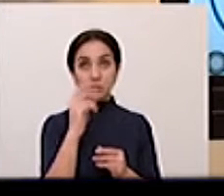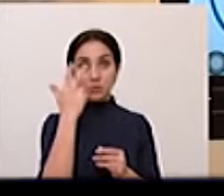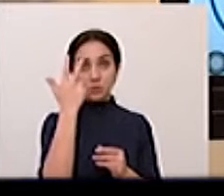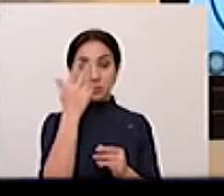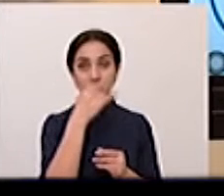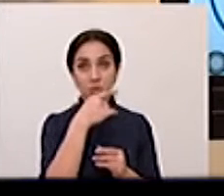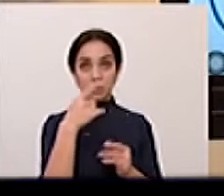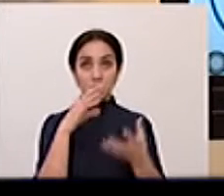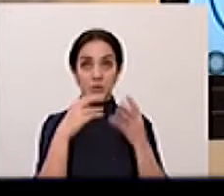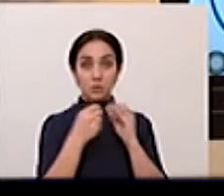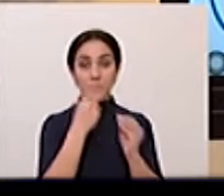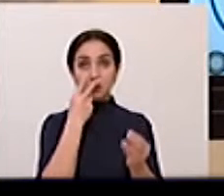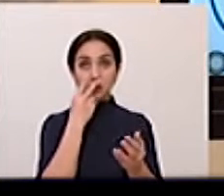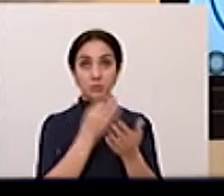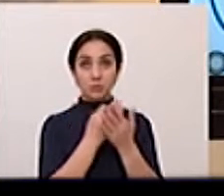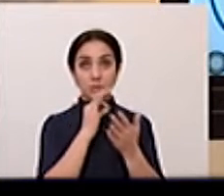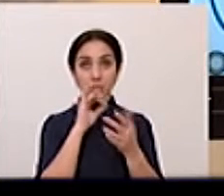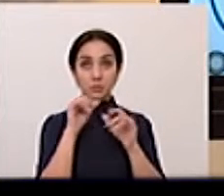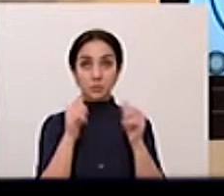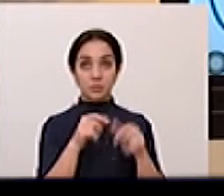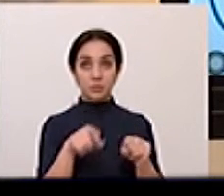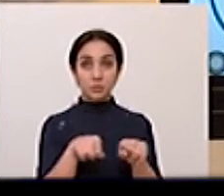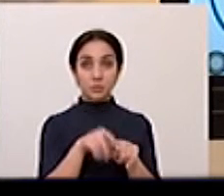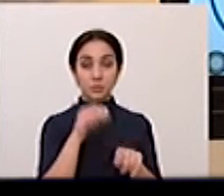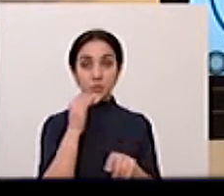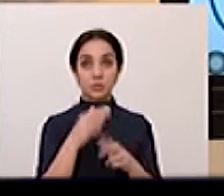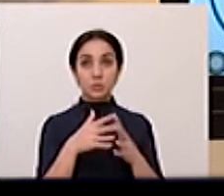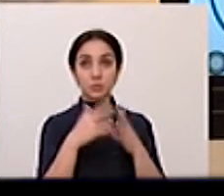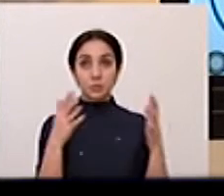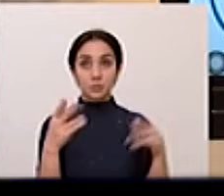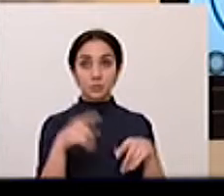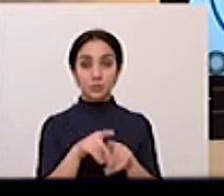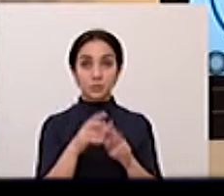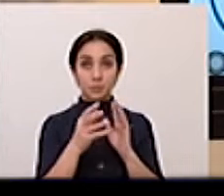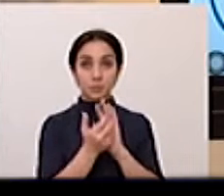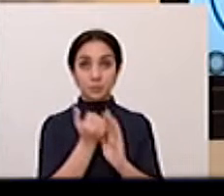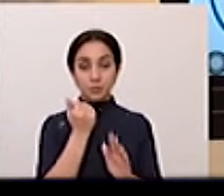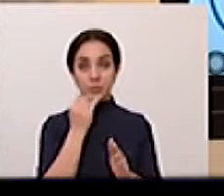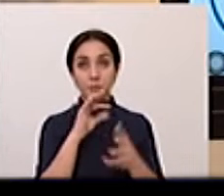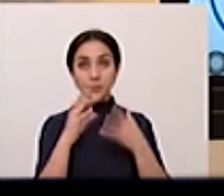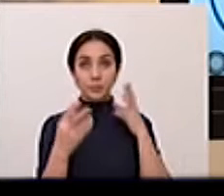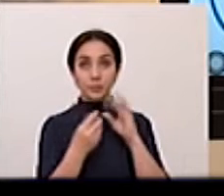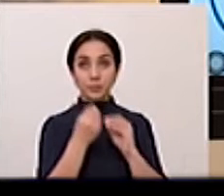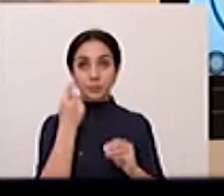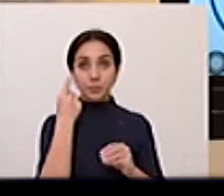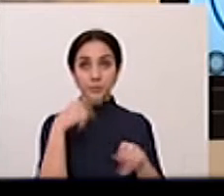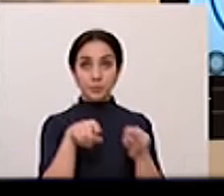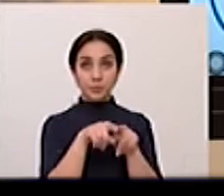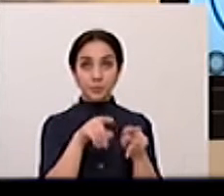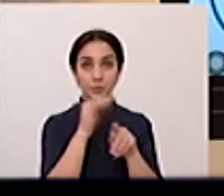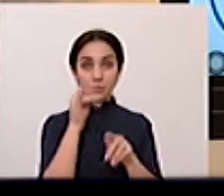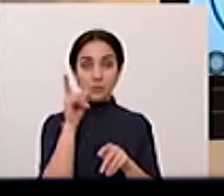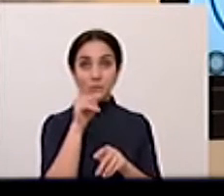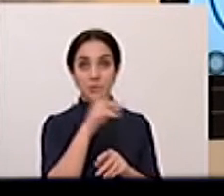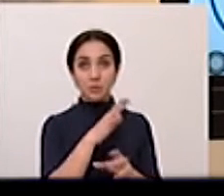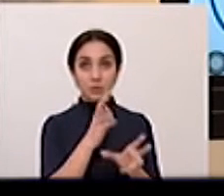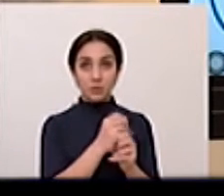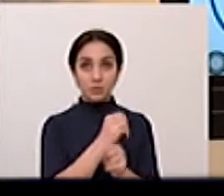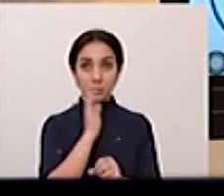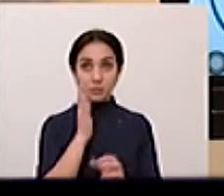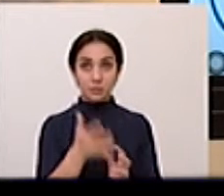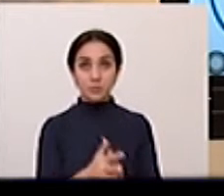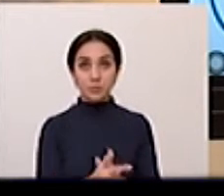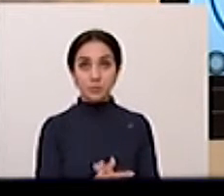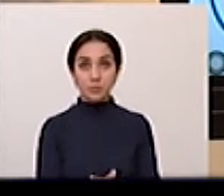formulasini ifodalaydi. Demak, uni yoyib olamiz. Natijada bir xil ifodalarni qisqartirib